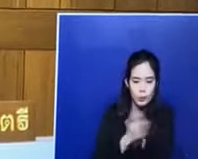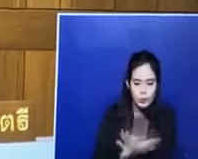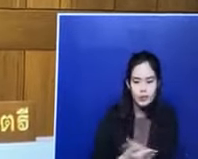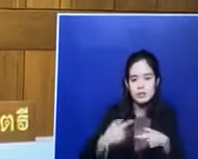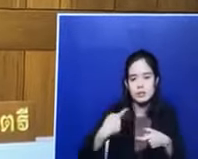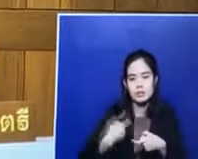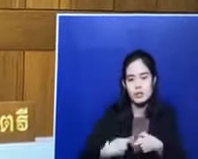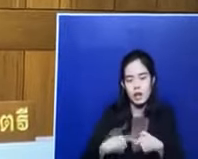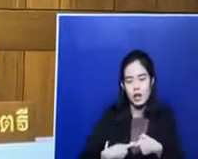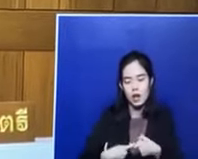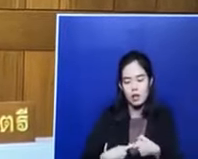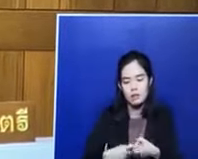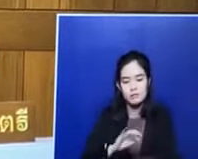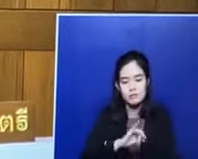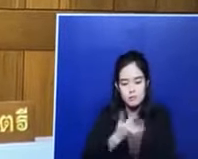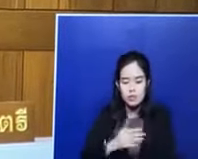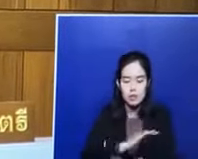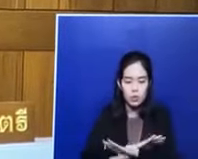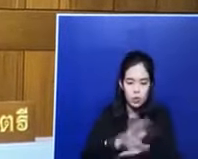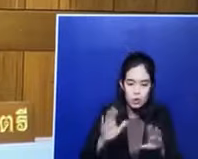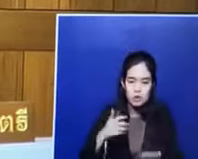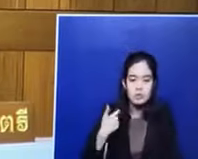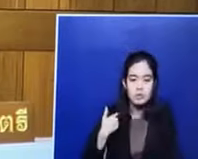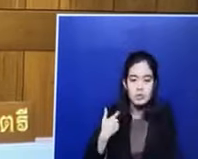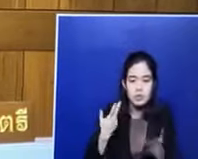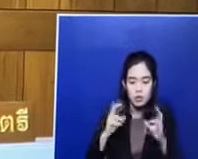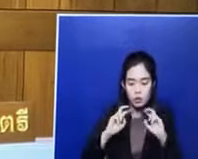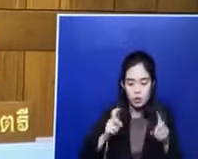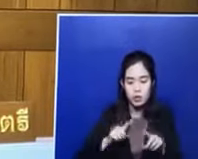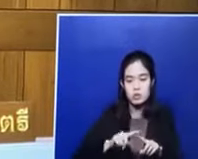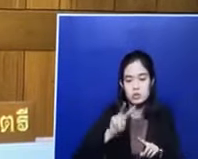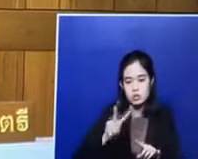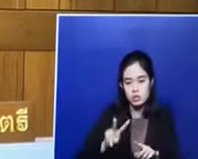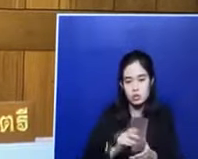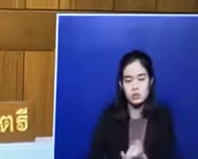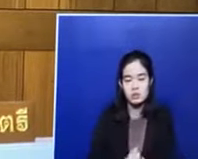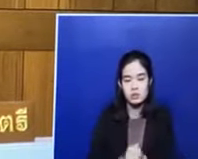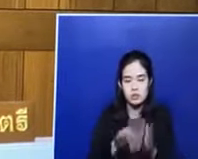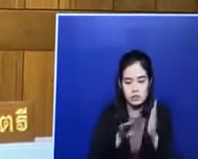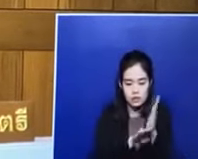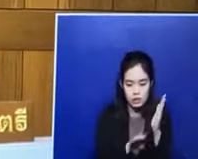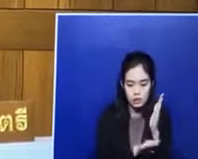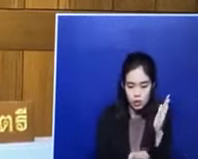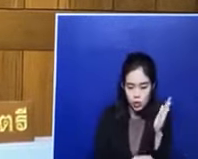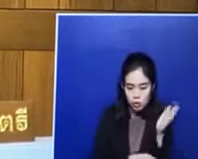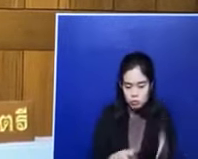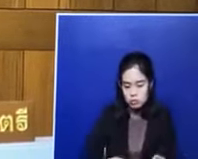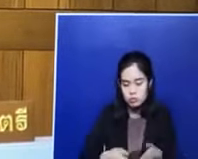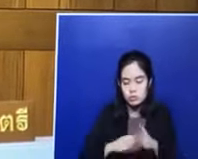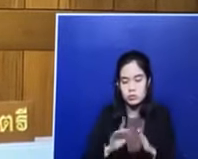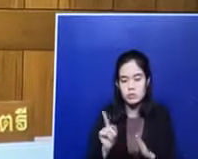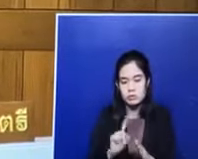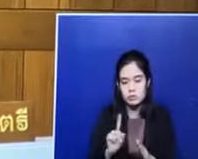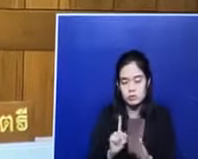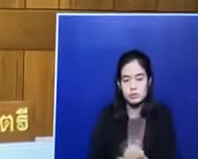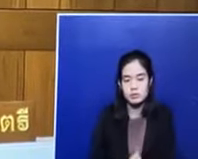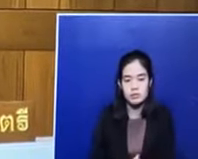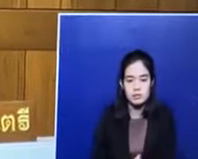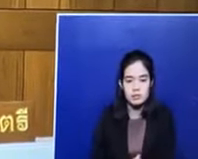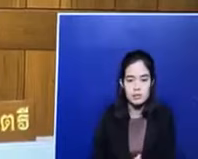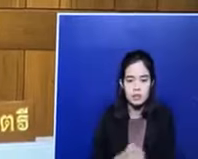ายการหรือยกเลิกรายการ2หน่วยรับงบประมาณเข้าสู่กระบวนการขั้นตอนการจัดซื้อจ้างล่าช้าเนื่องจากมี